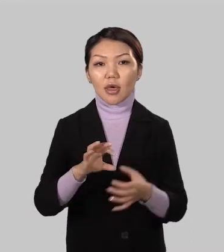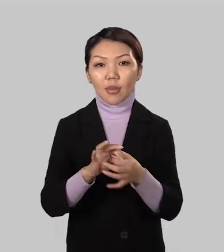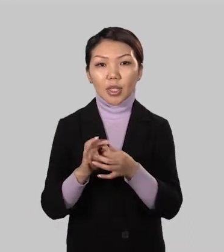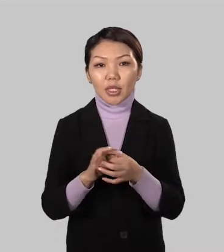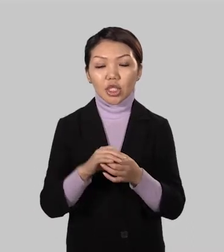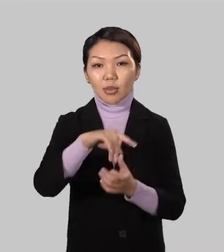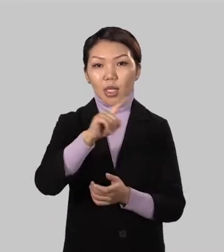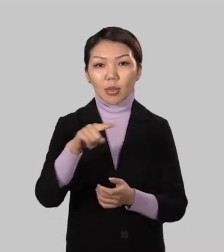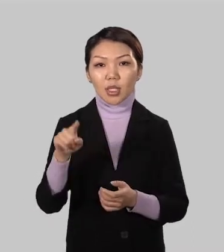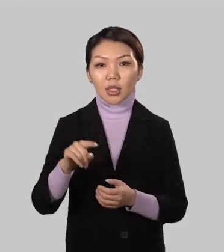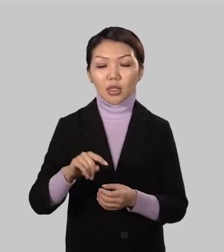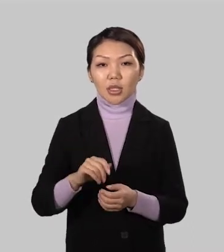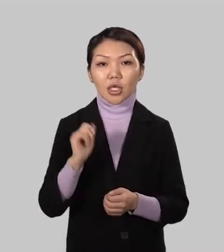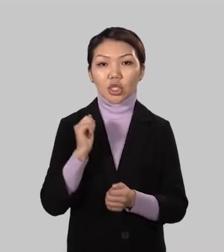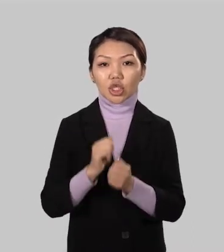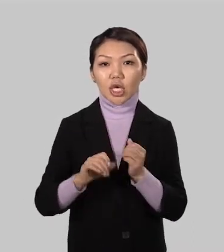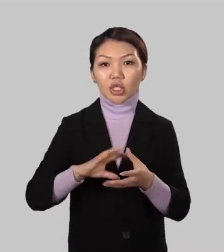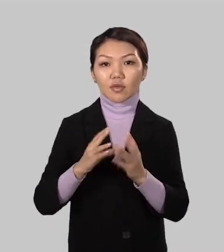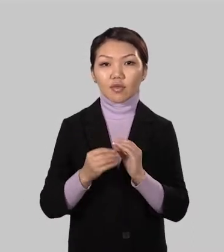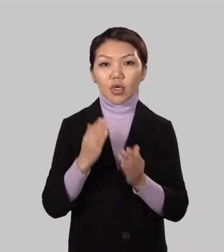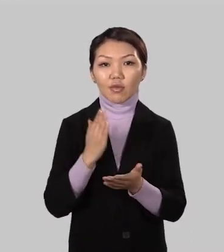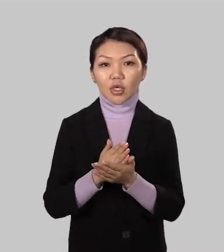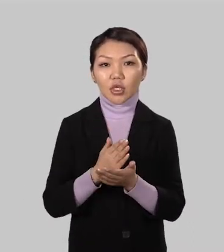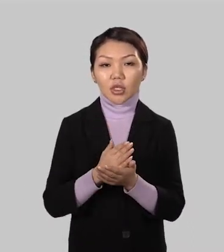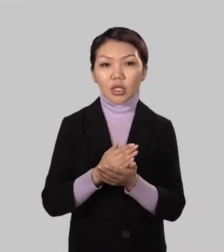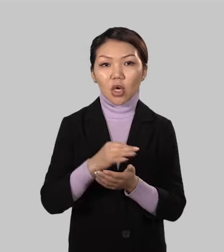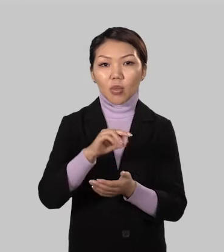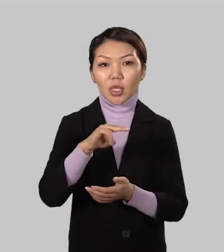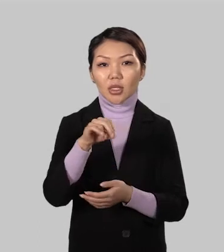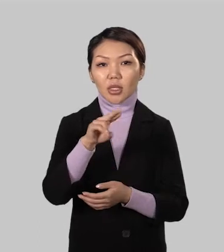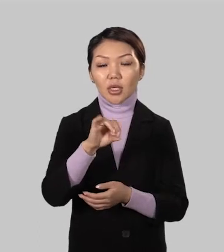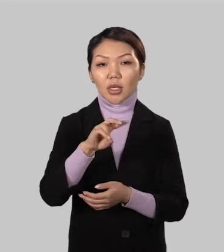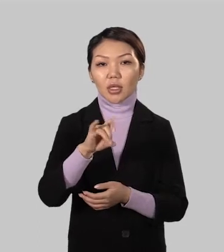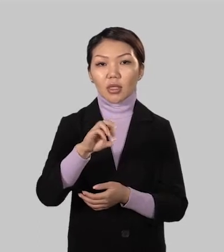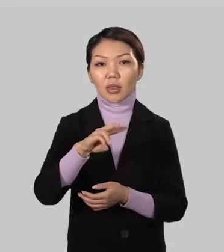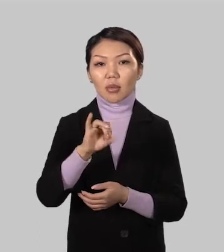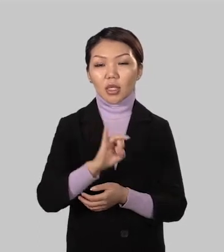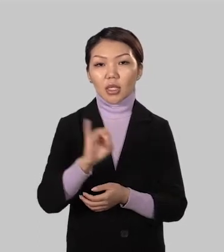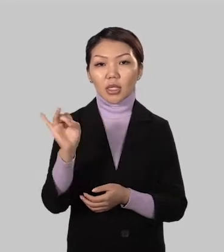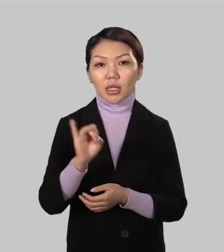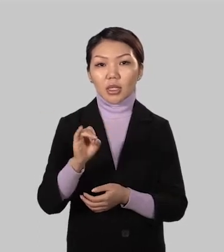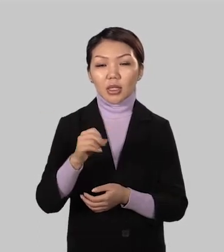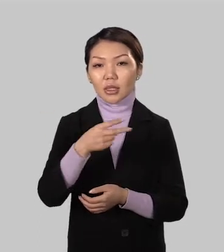имена прилагательные чаще всего являются определениями и сказуемыми